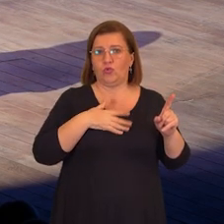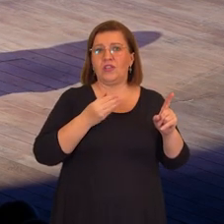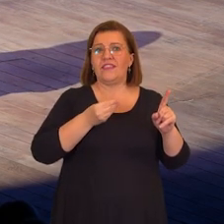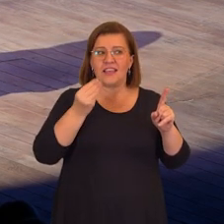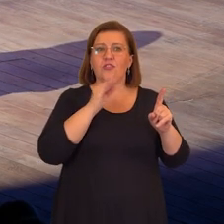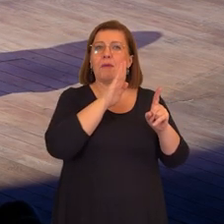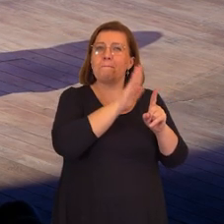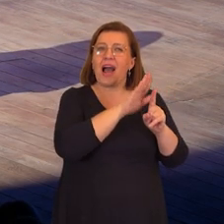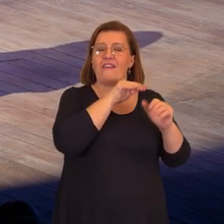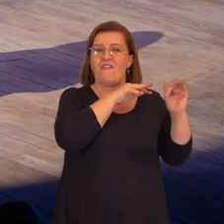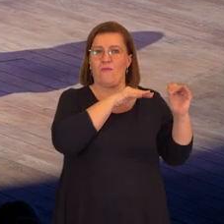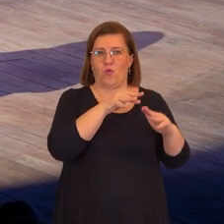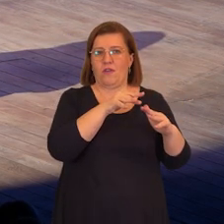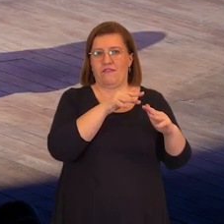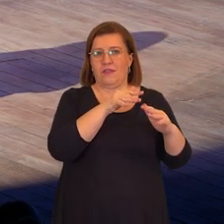na coś wpływ.